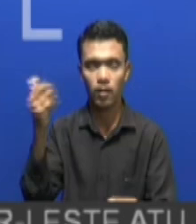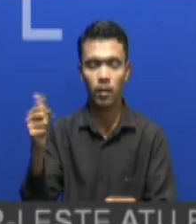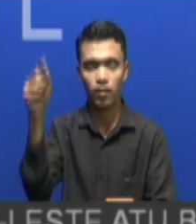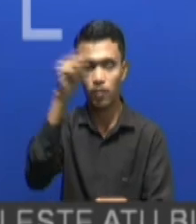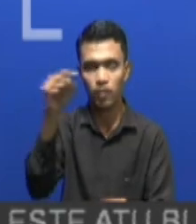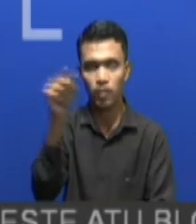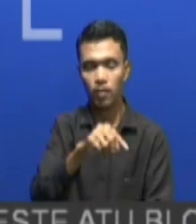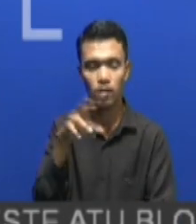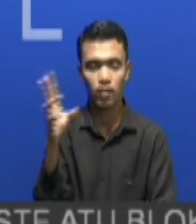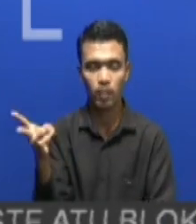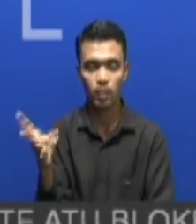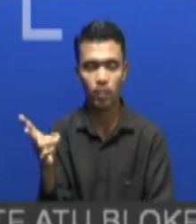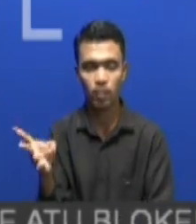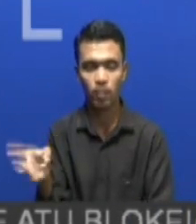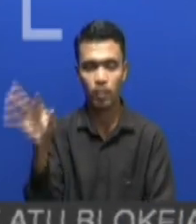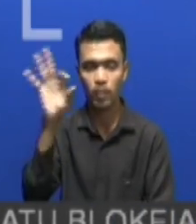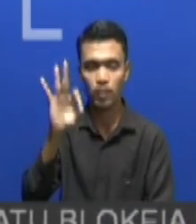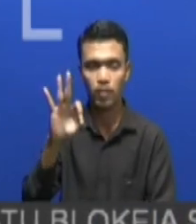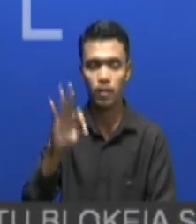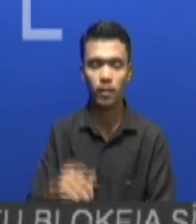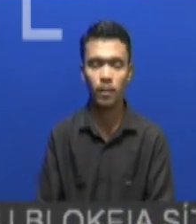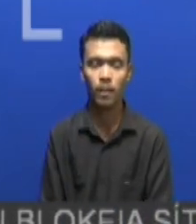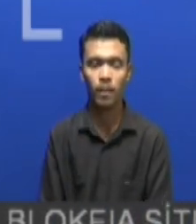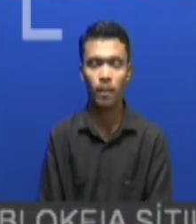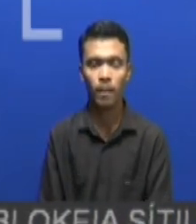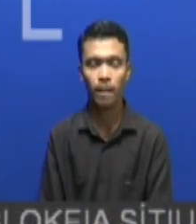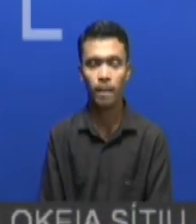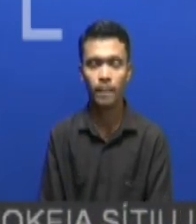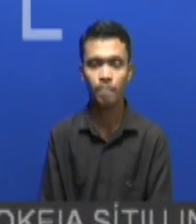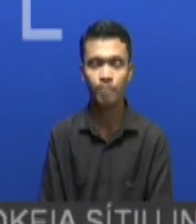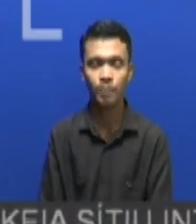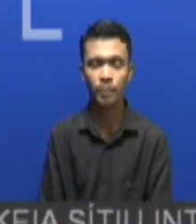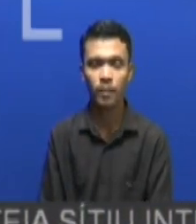resensia. Laurindo Razahaba, Albito Alves, RTTL.